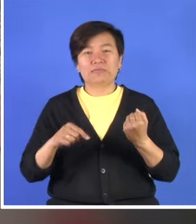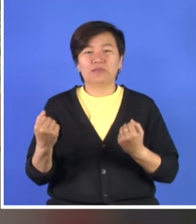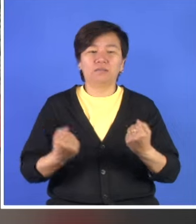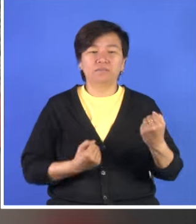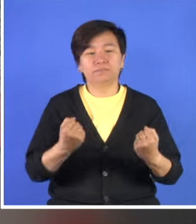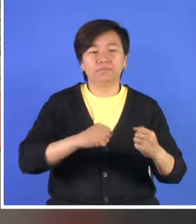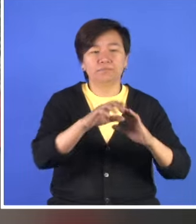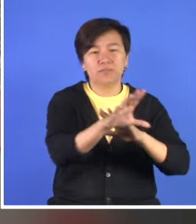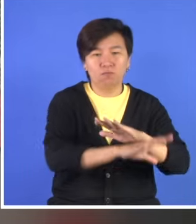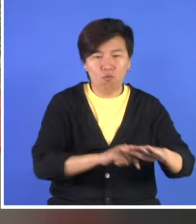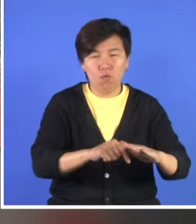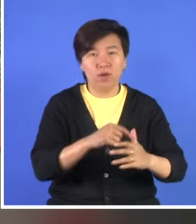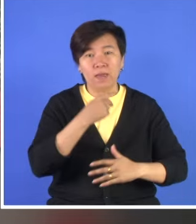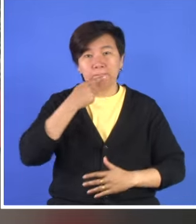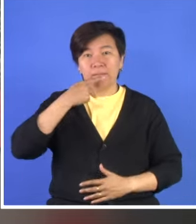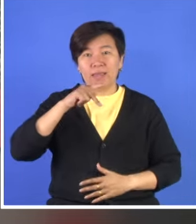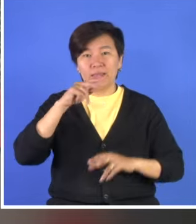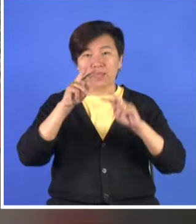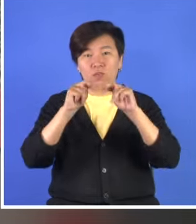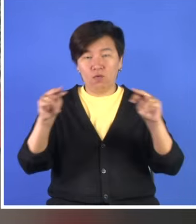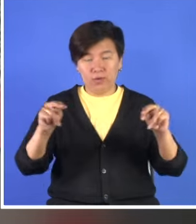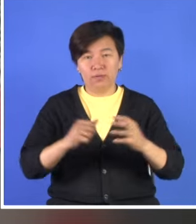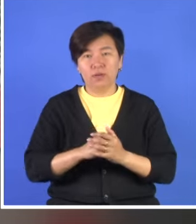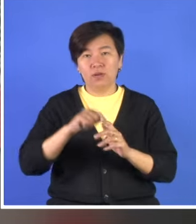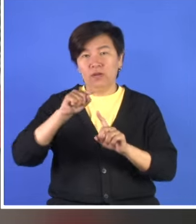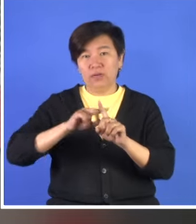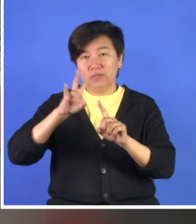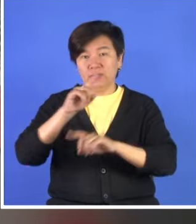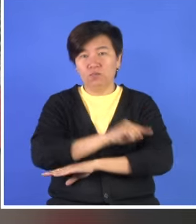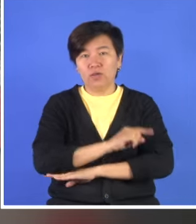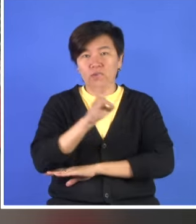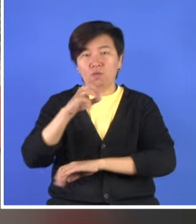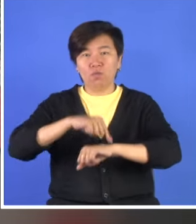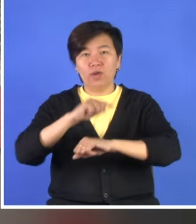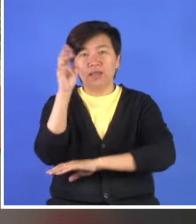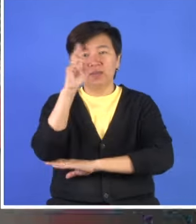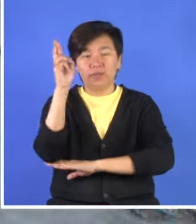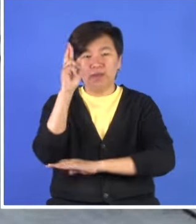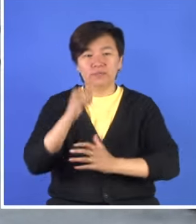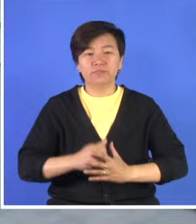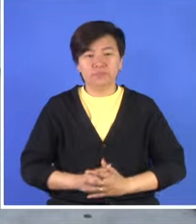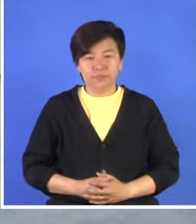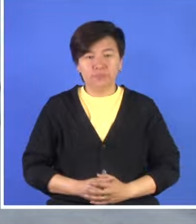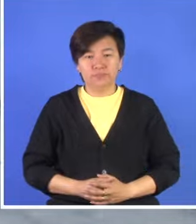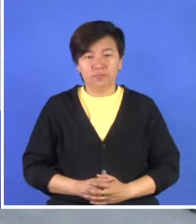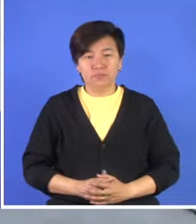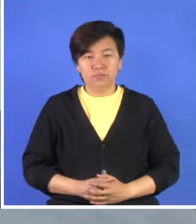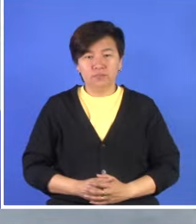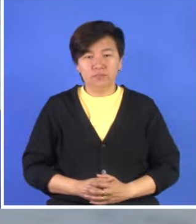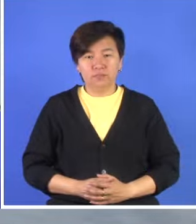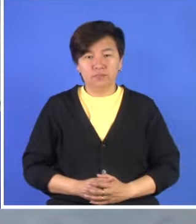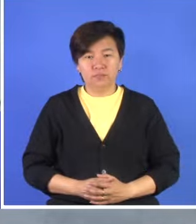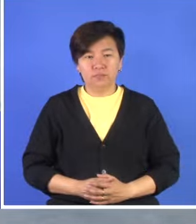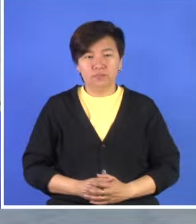ำบลคลองคอยอำเภอปากเกร็ดจังหวัดนนทบุรี6กรกฎาคมประมาณเที่ยงๆเลยค่ะก็ก่อเหตุกันกลางวันแสกๆนั่นแหละจุด